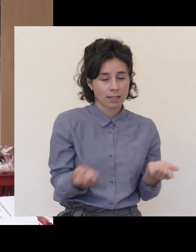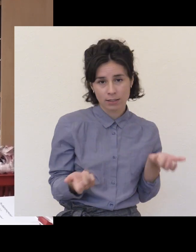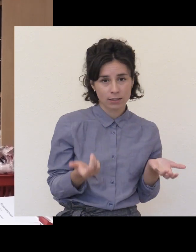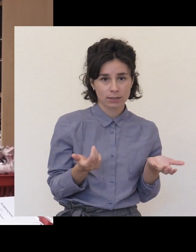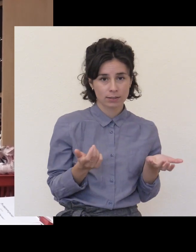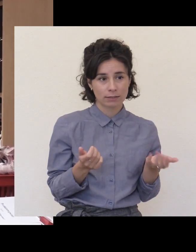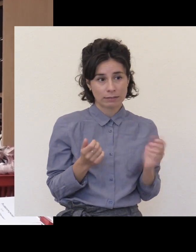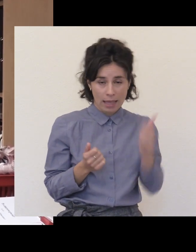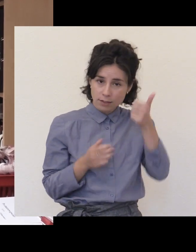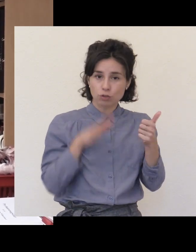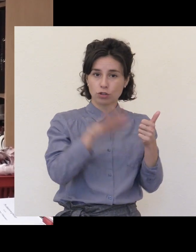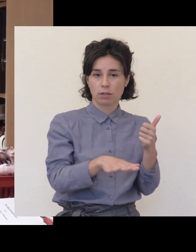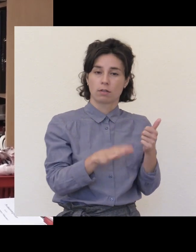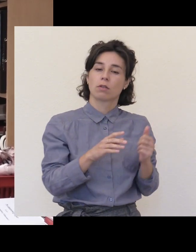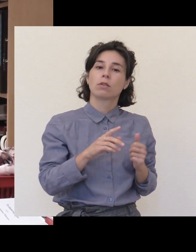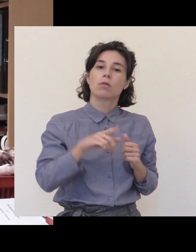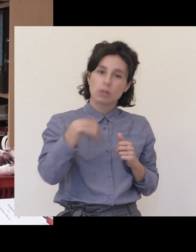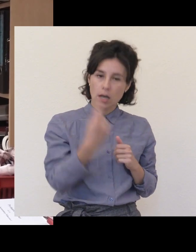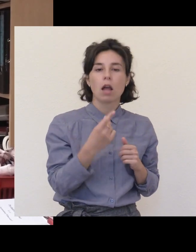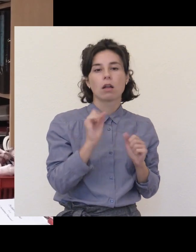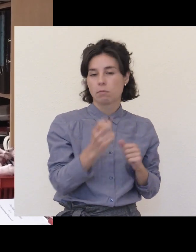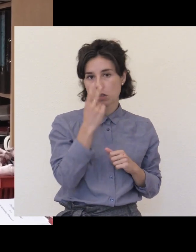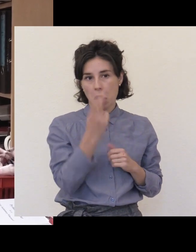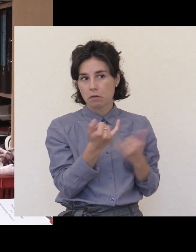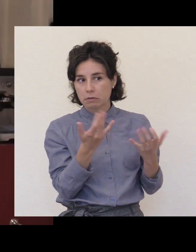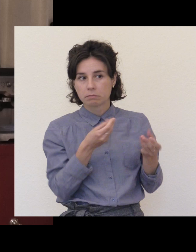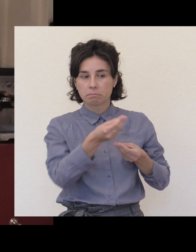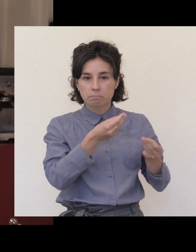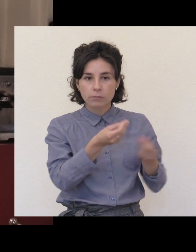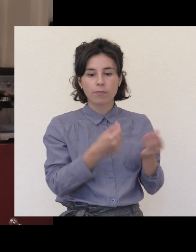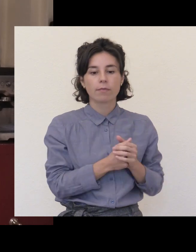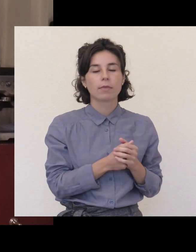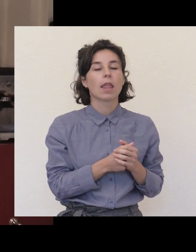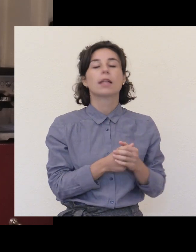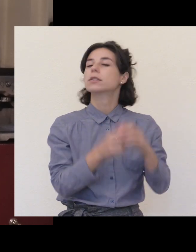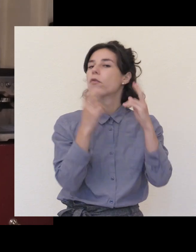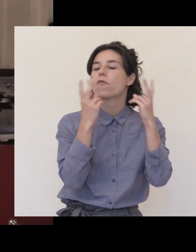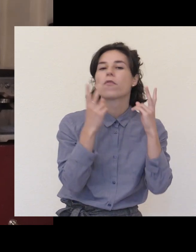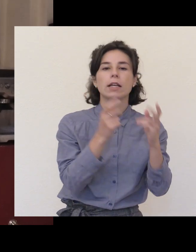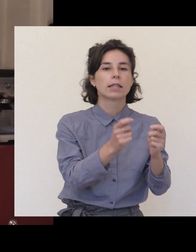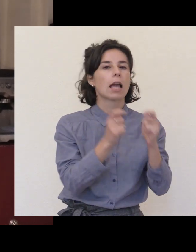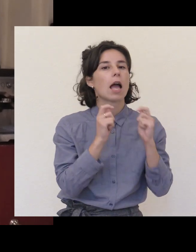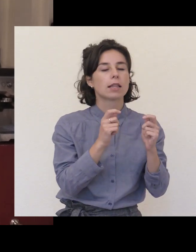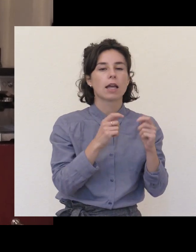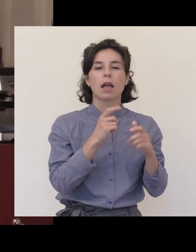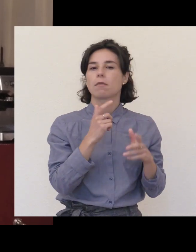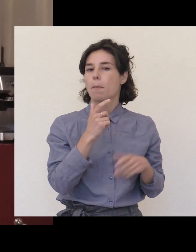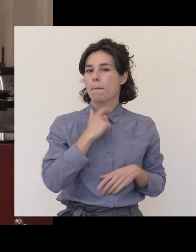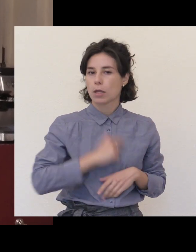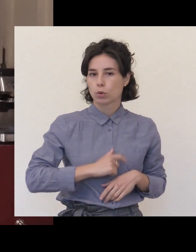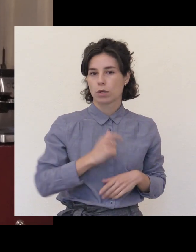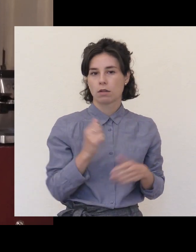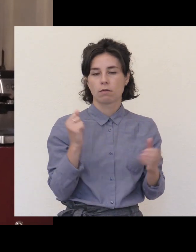das Erste, was Sie tun müssen. Dann können wir hier weitersehen im Gespräch mit Ihnen. Ganz wichtig ist der Antrag auf die persönliche Assistenz.